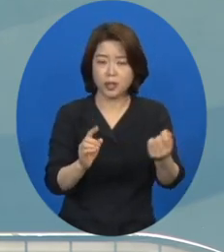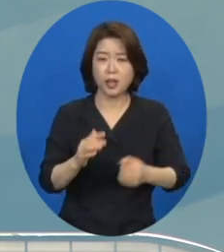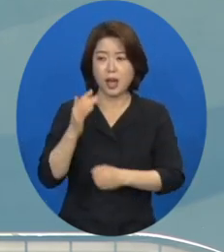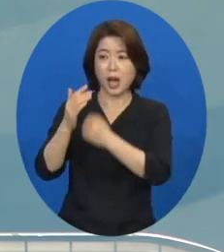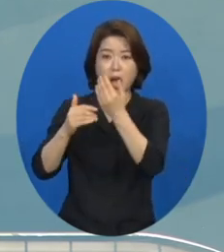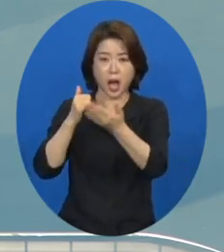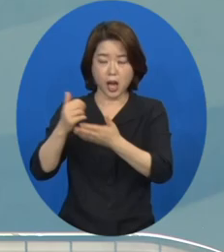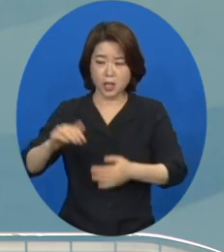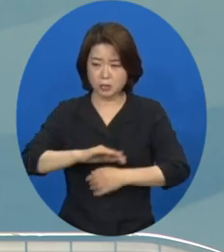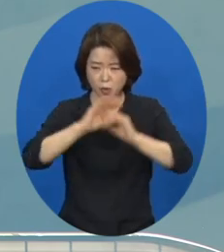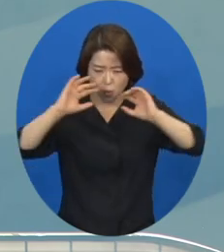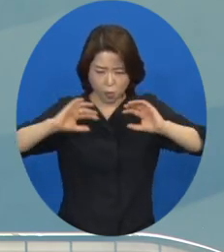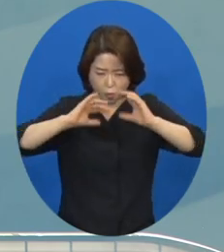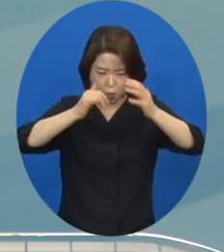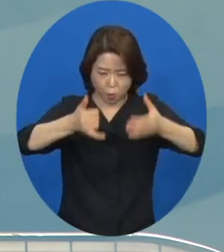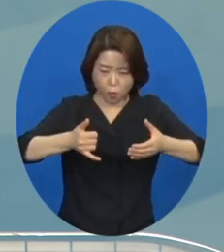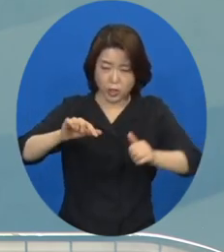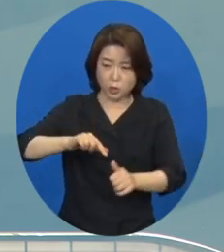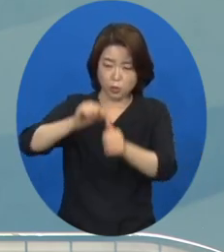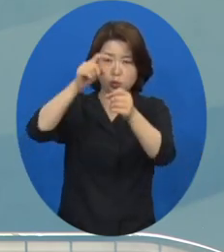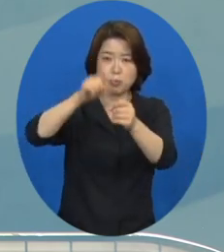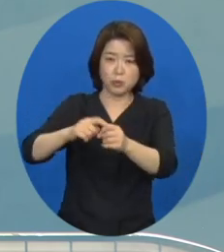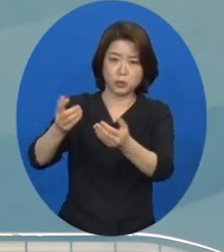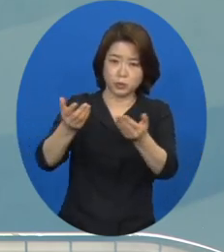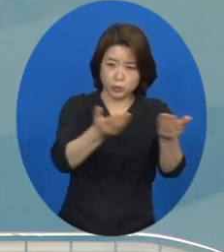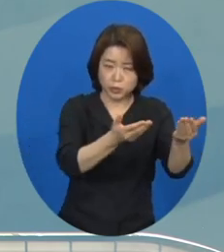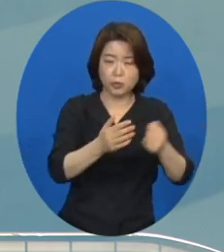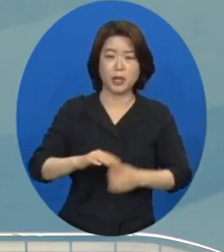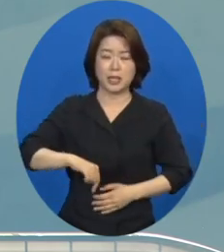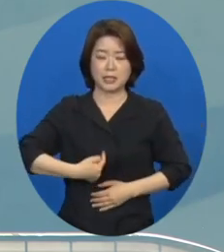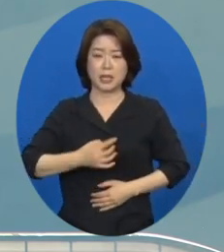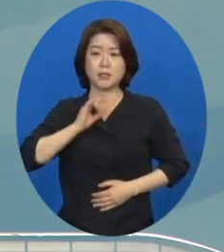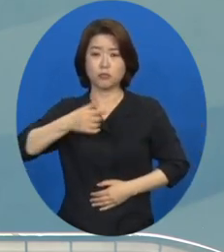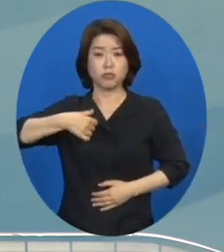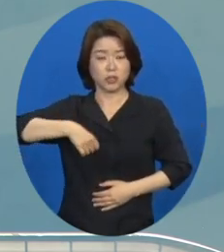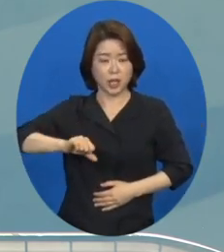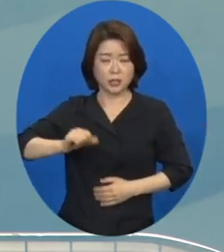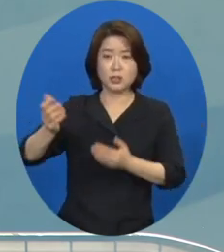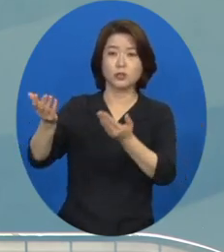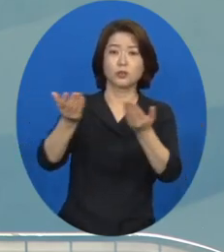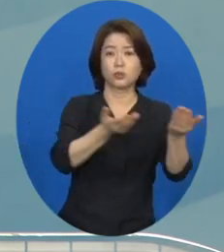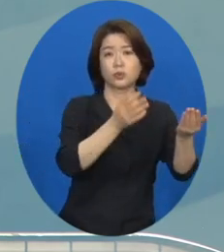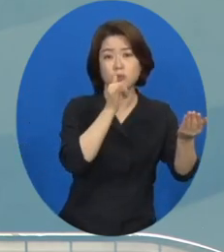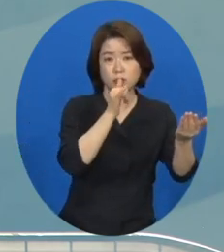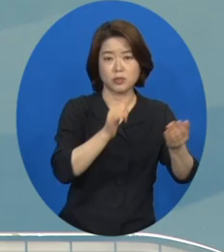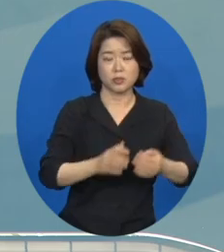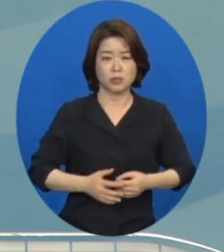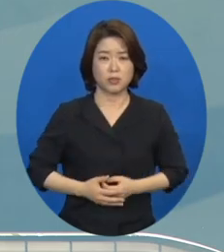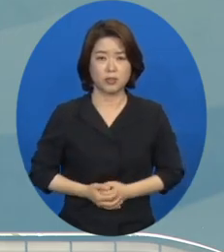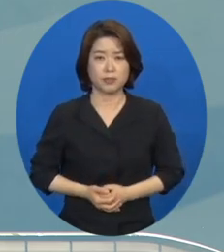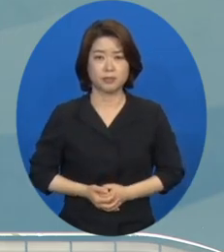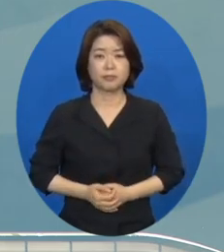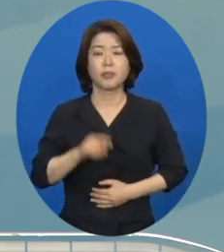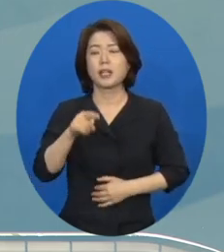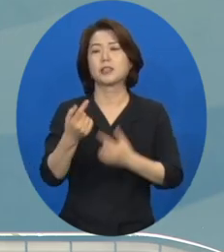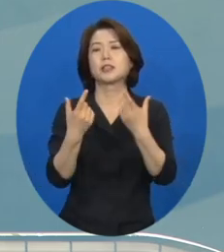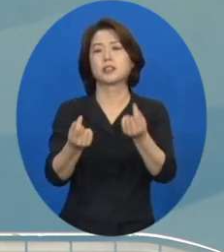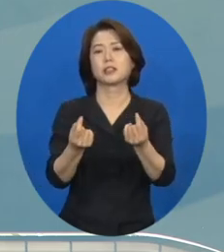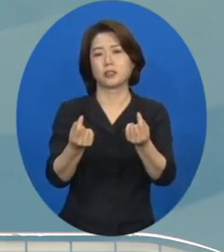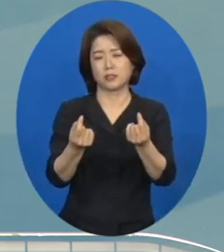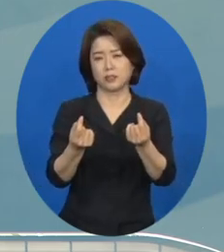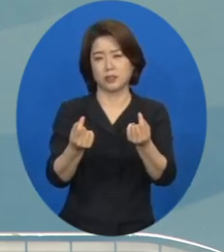하나님은 온 인류를 구원하기 위해서 당신의 독생자를 내어주셨어요. 그렇게